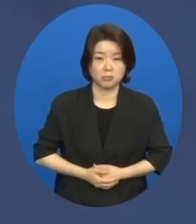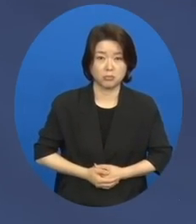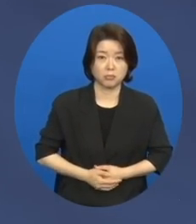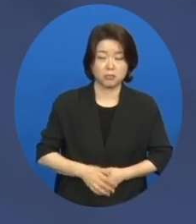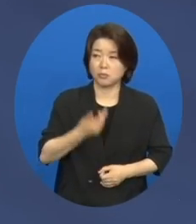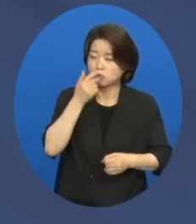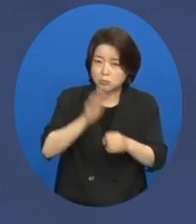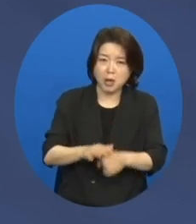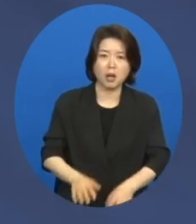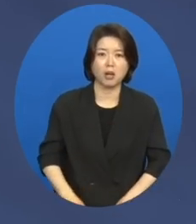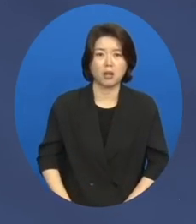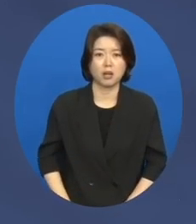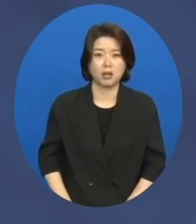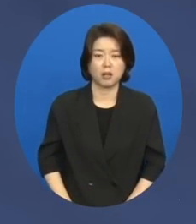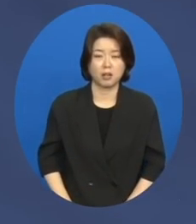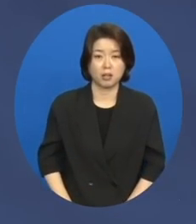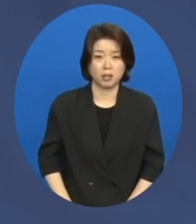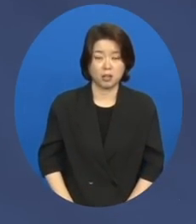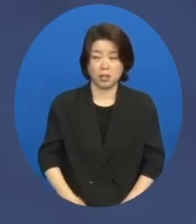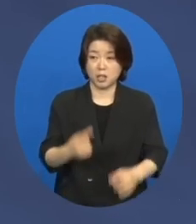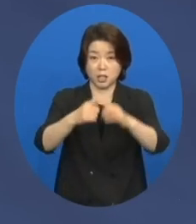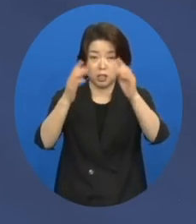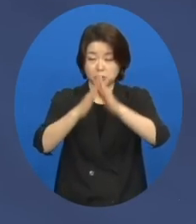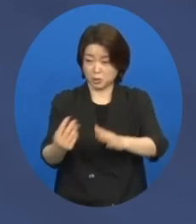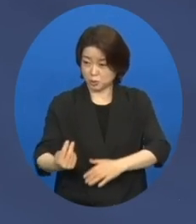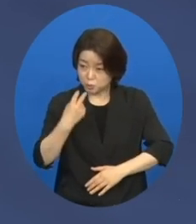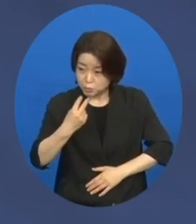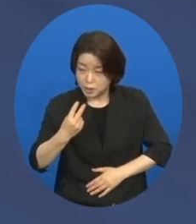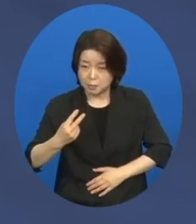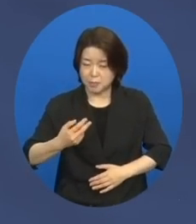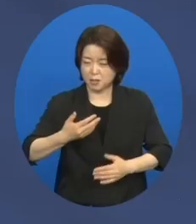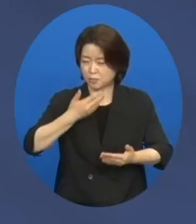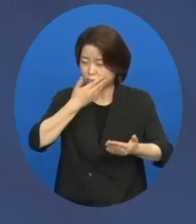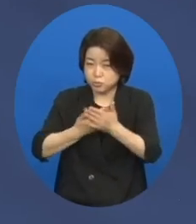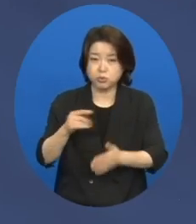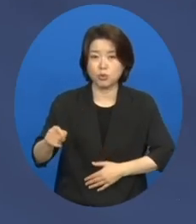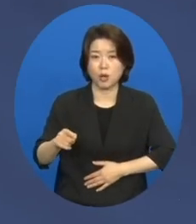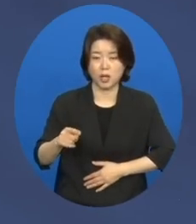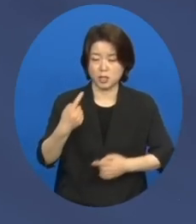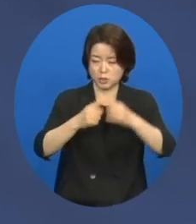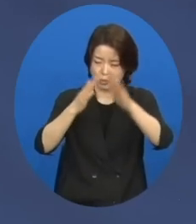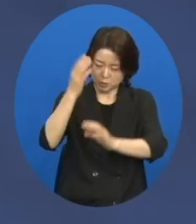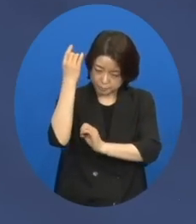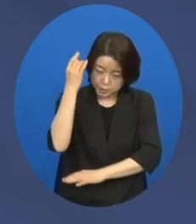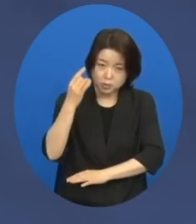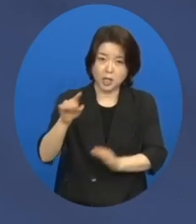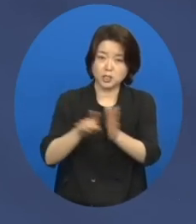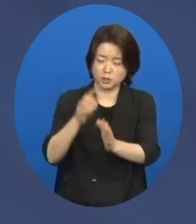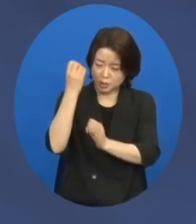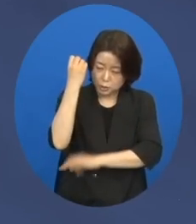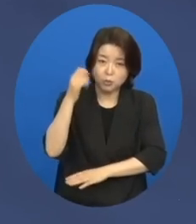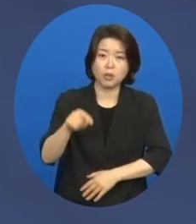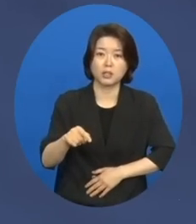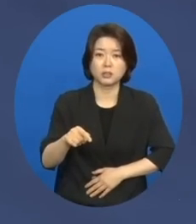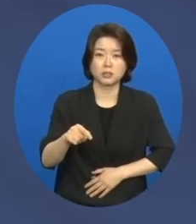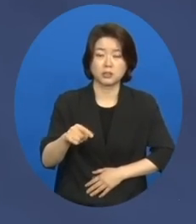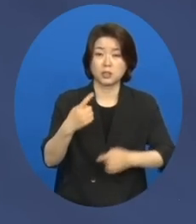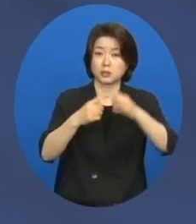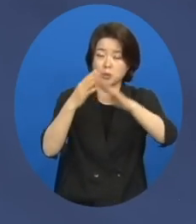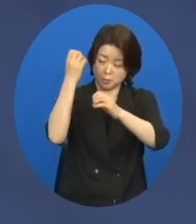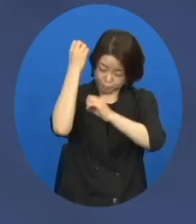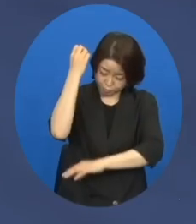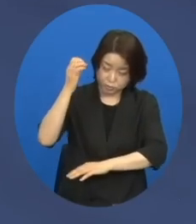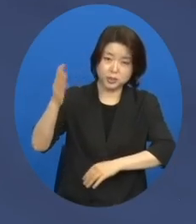기가 막힌 거예요. 교회의 생명이 걸려있는 교회의 근간, 신앙의 근간인 교회의 뿌리가 되는